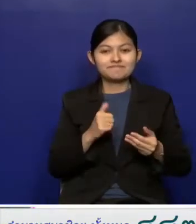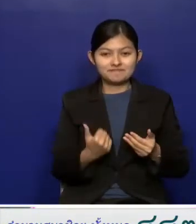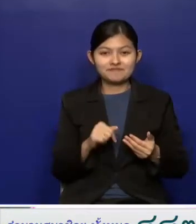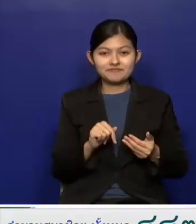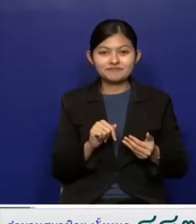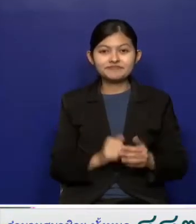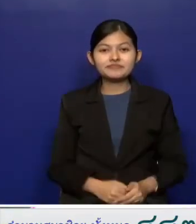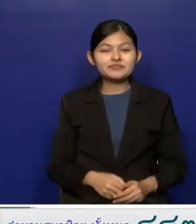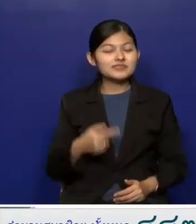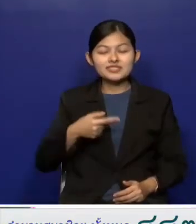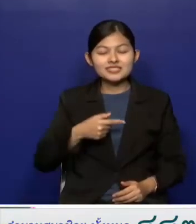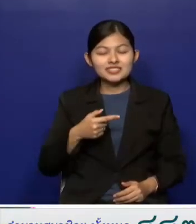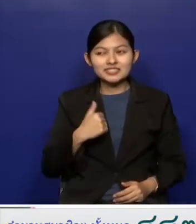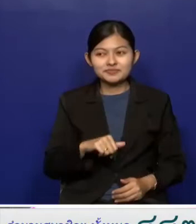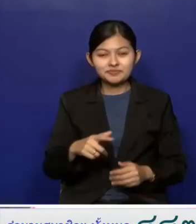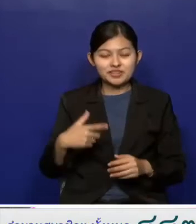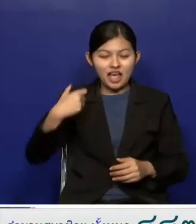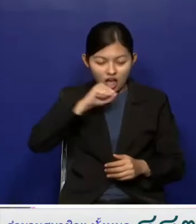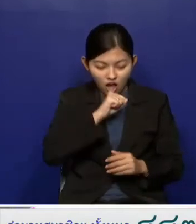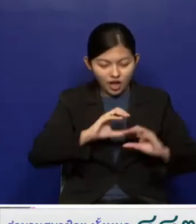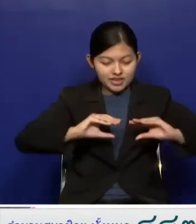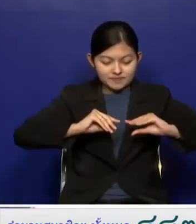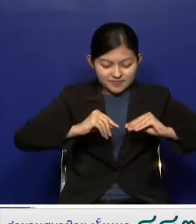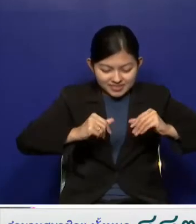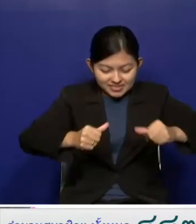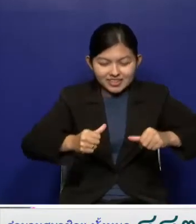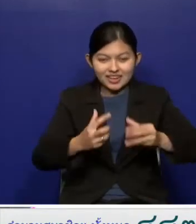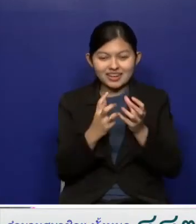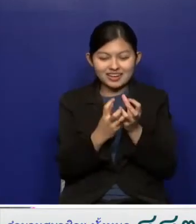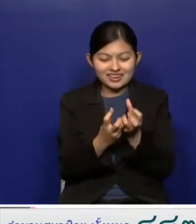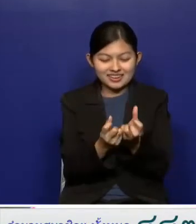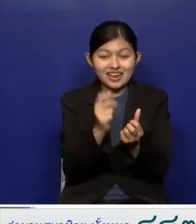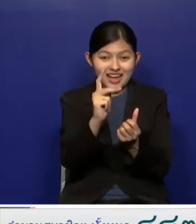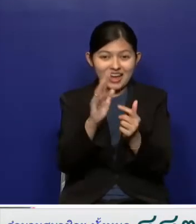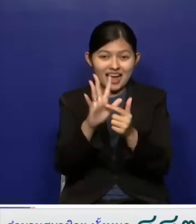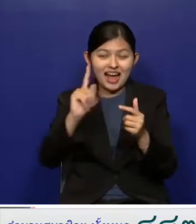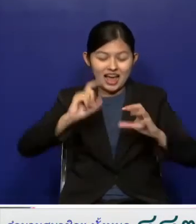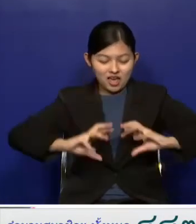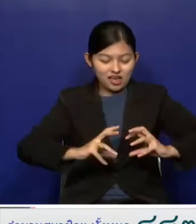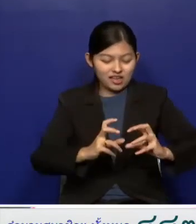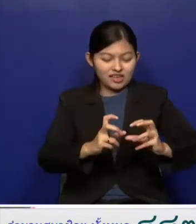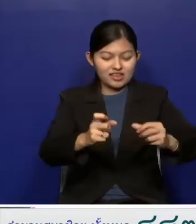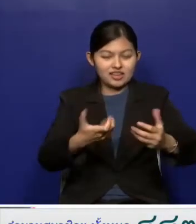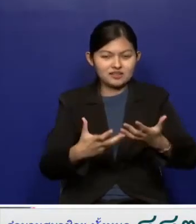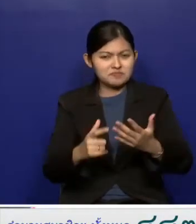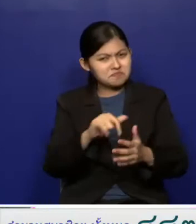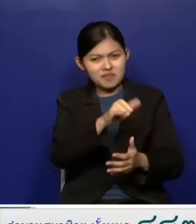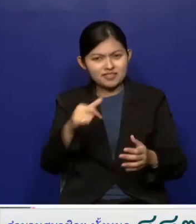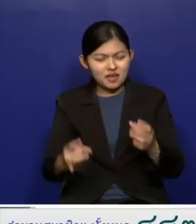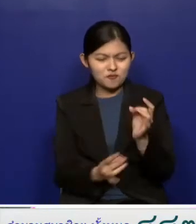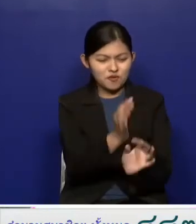ทีเดียวเวลาหีบอ้อยเสร็จกากอ้อยก็จะกองพเนินเพลินพึกครับบางทีก็ไฟไหม้บ